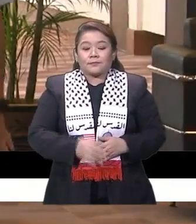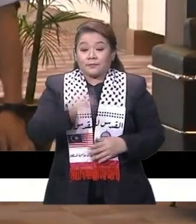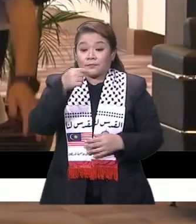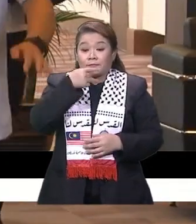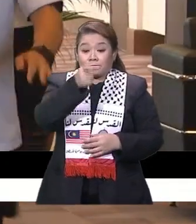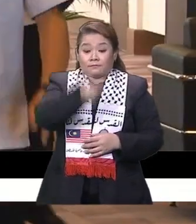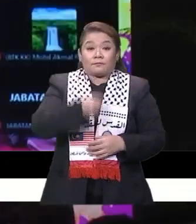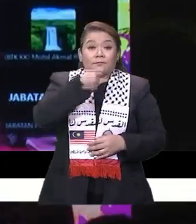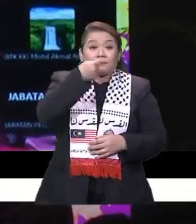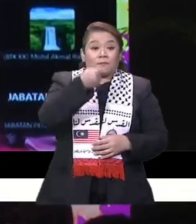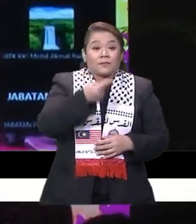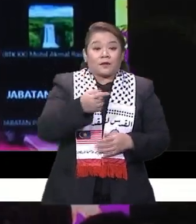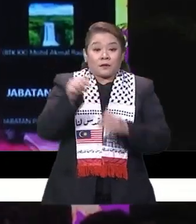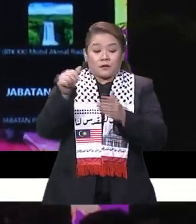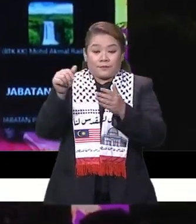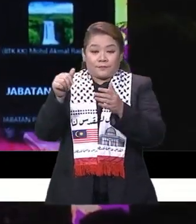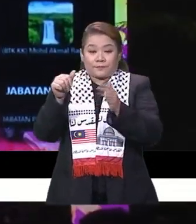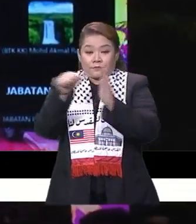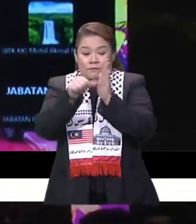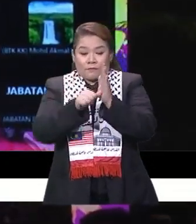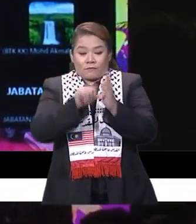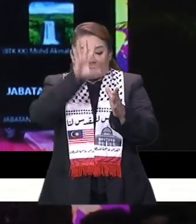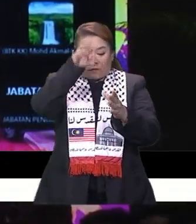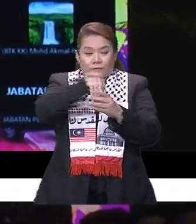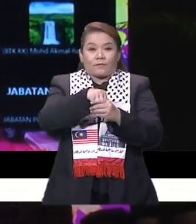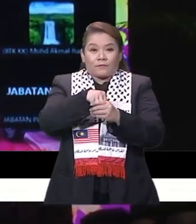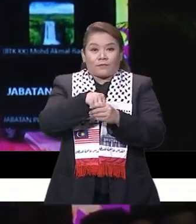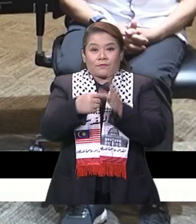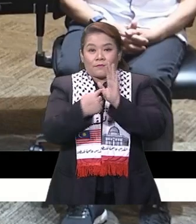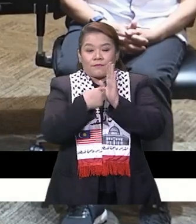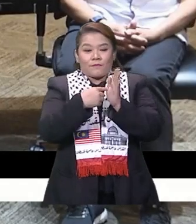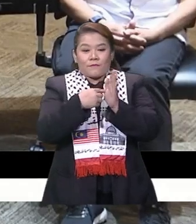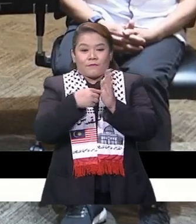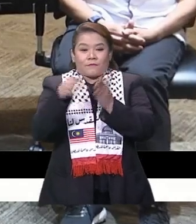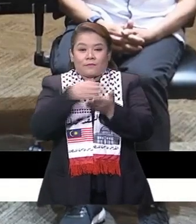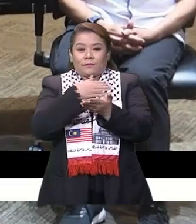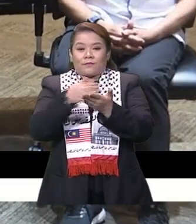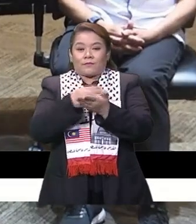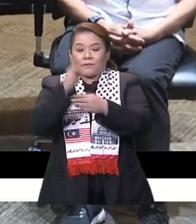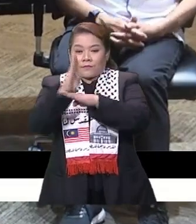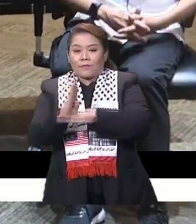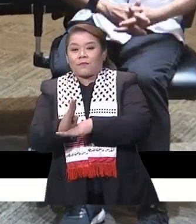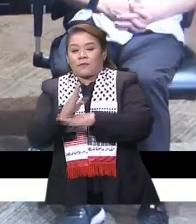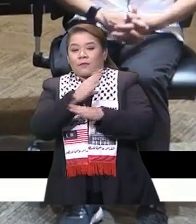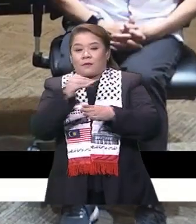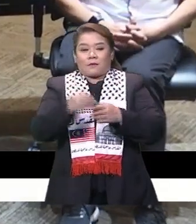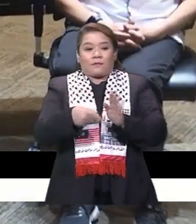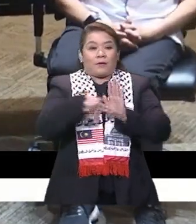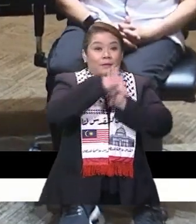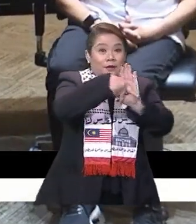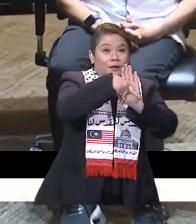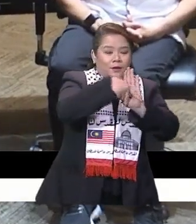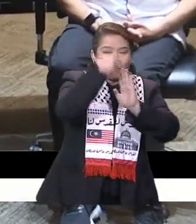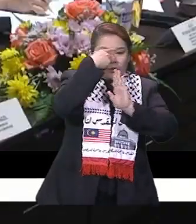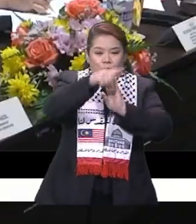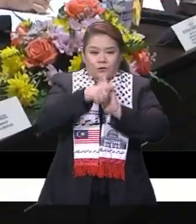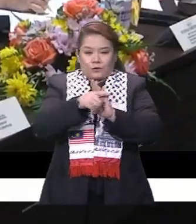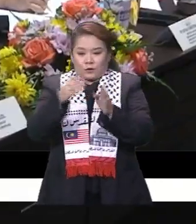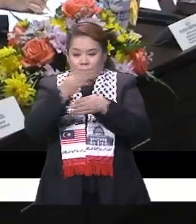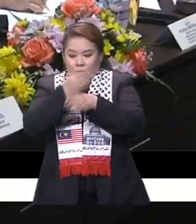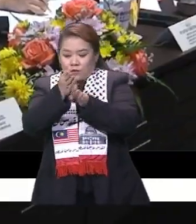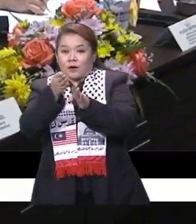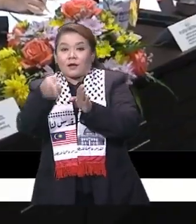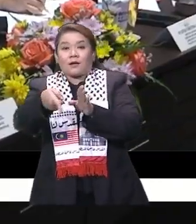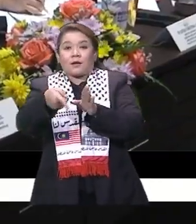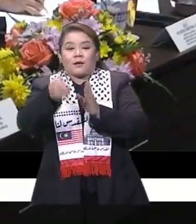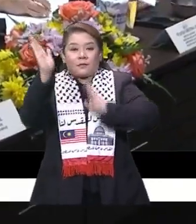Katanya acara itu termasuk persembahan kebudayaan, lagu-lagu tradisi dan kontemporari selain pameran bagi mengimbau sejarah pembentukan Malaysia